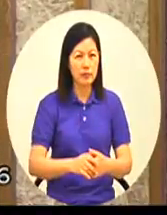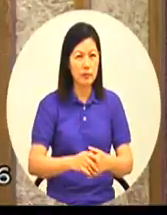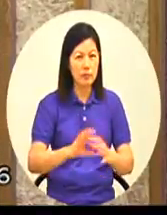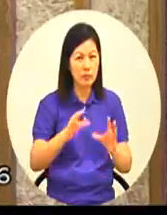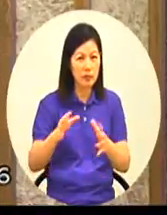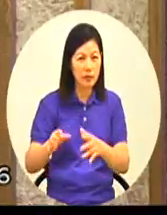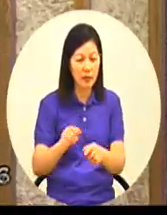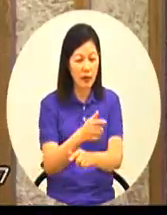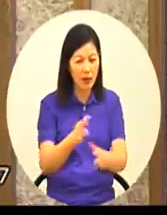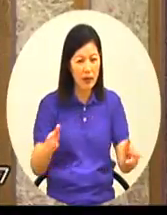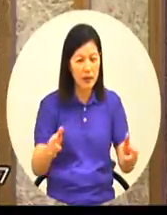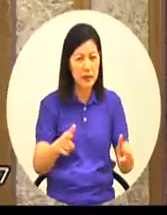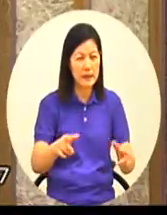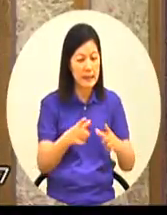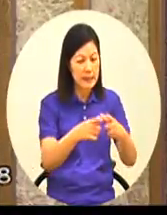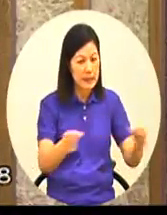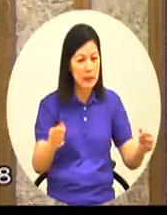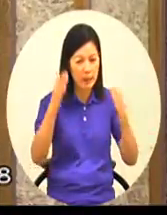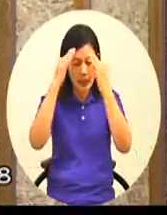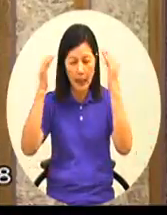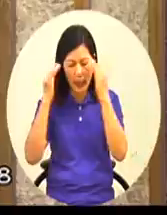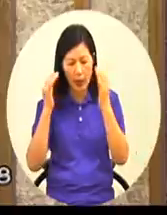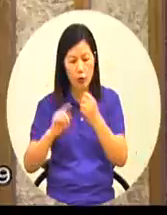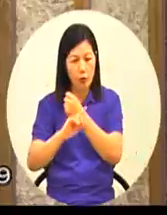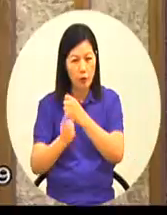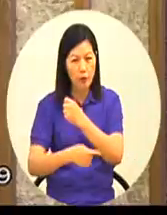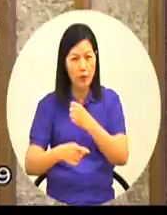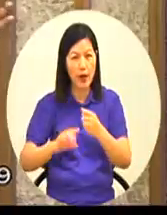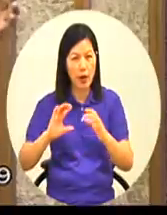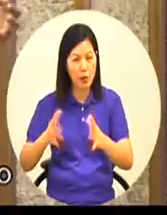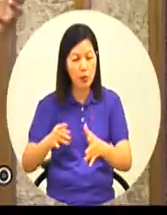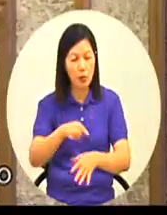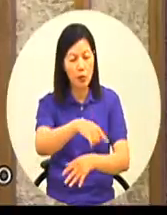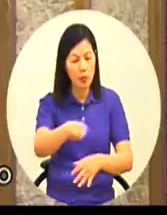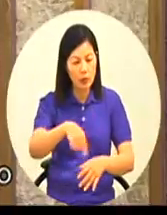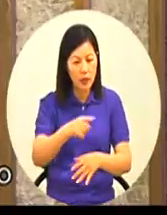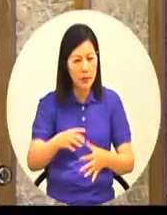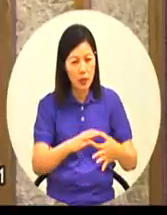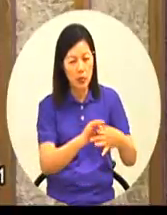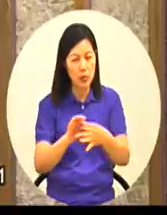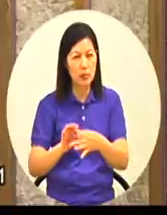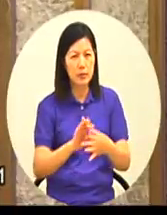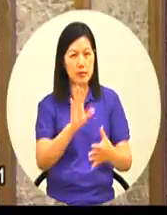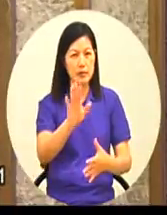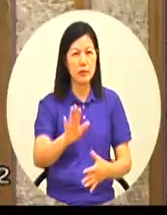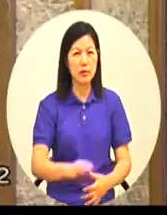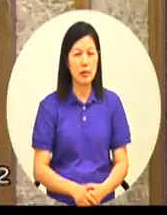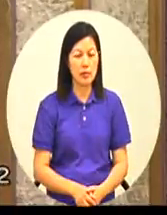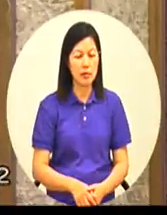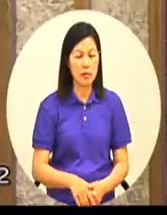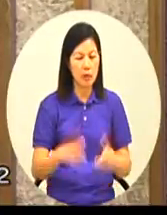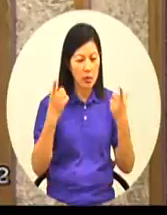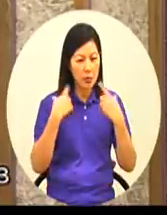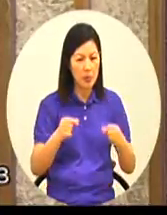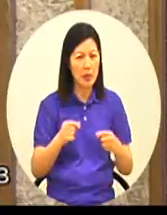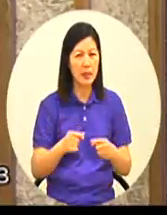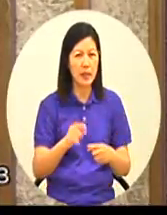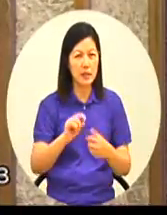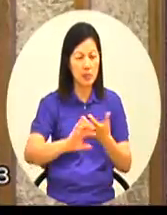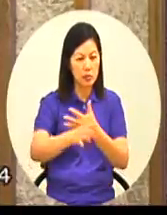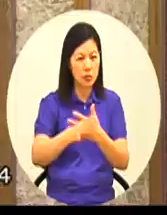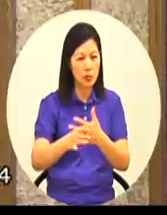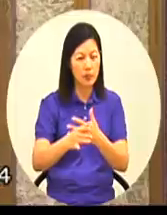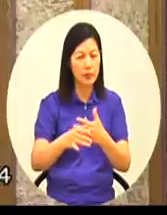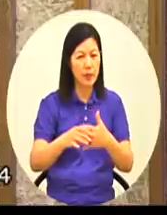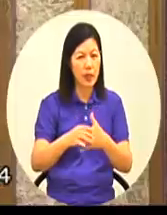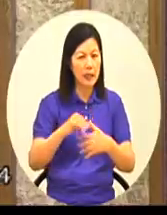说我们姐妹是有关日本、韩国、法国，其实这个都有相关的，他们在这边的本身是侨民或怎么样的身份，都有加入我们的国际关